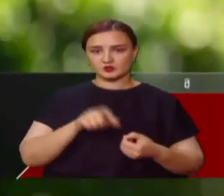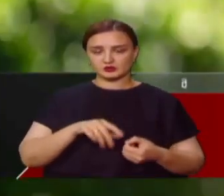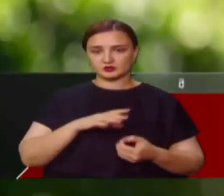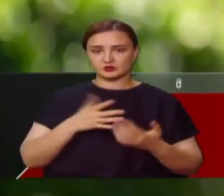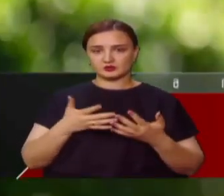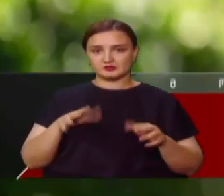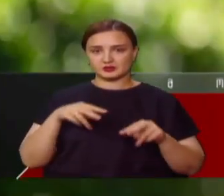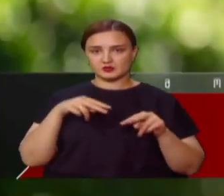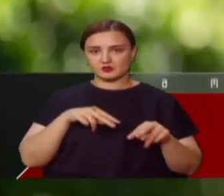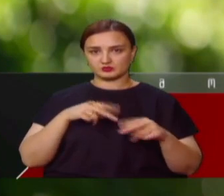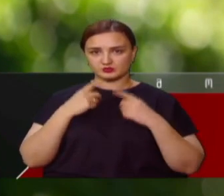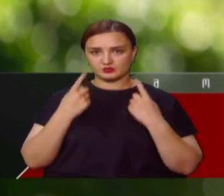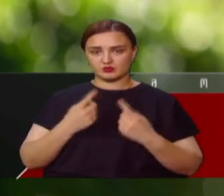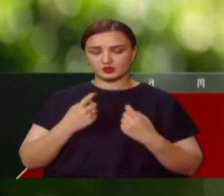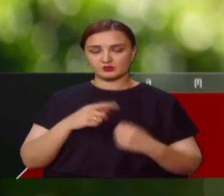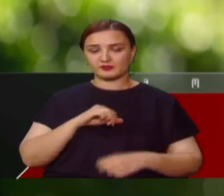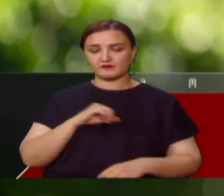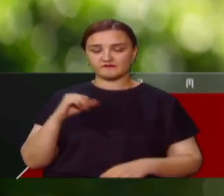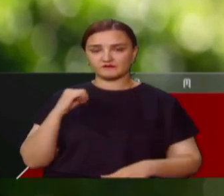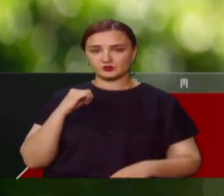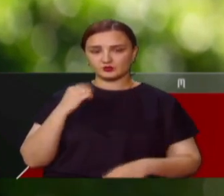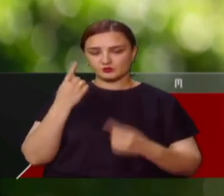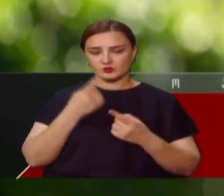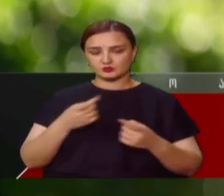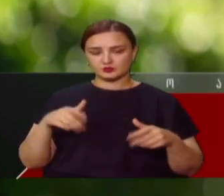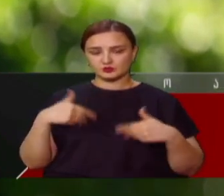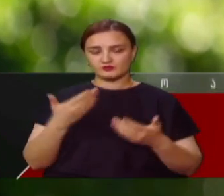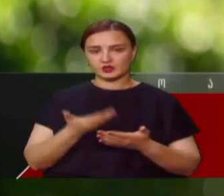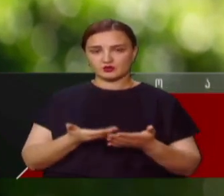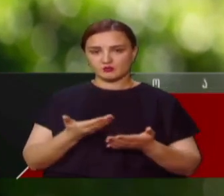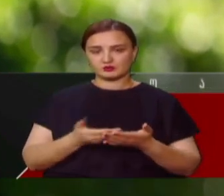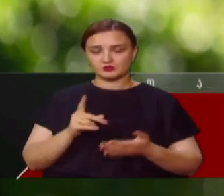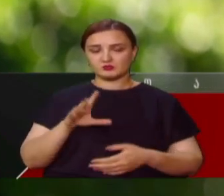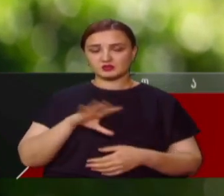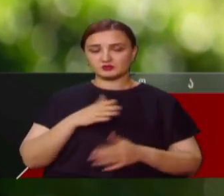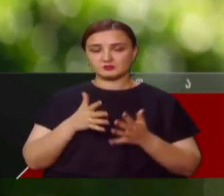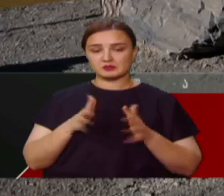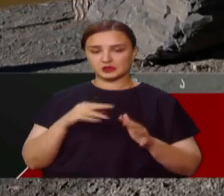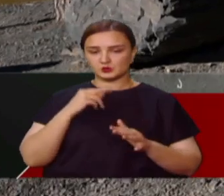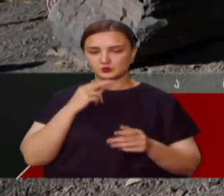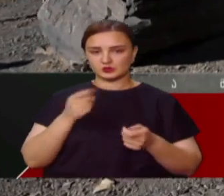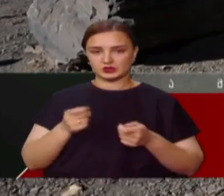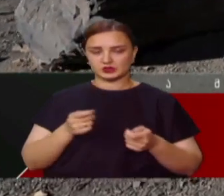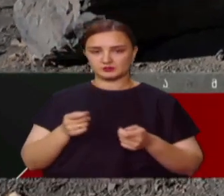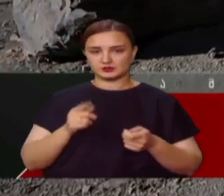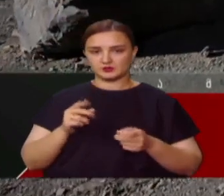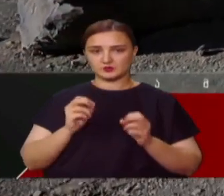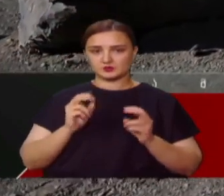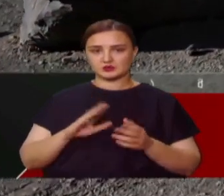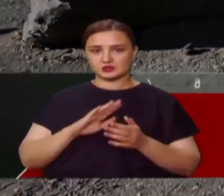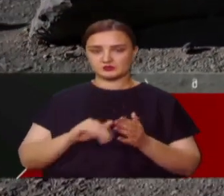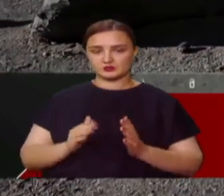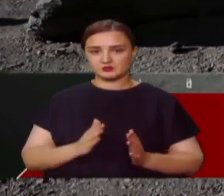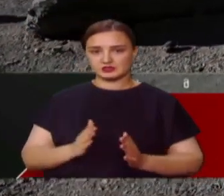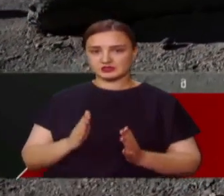მეტი კონტროლი, რათა მათ მოუწოდოთ და რეკომენდაციები გავცეთ, რომ იყვნენ უფრო მეტად ყურადღებით. უსაფრთხო